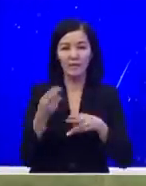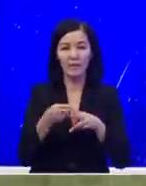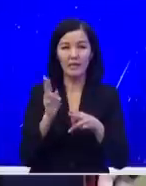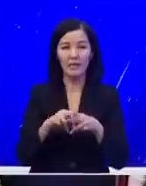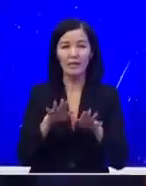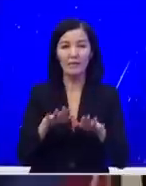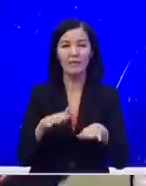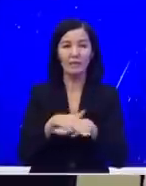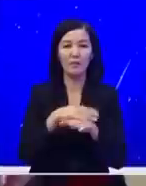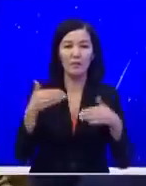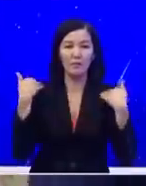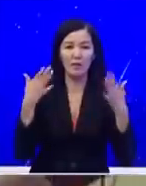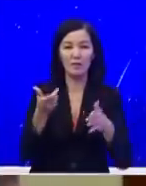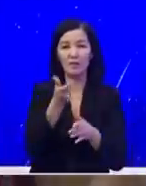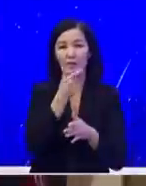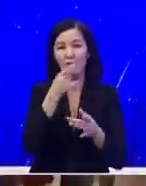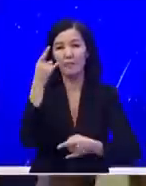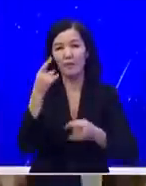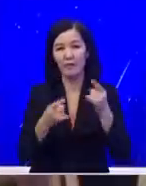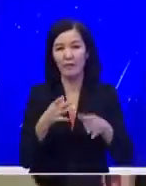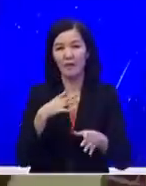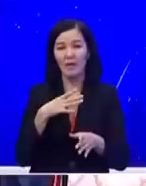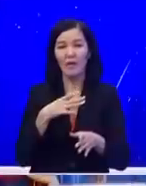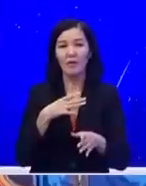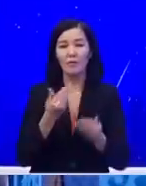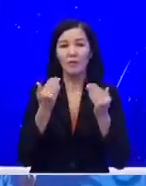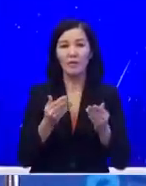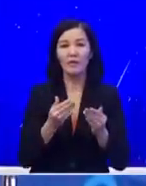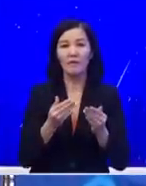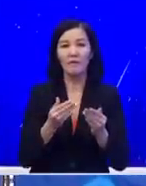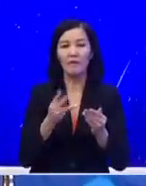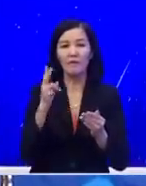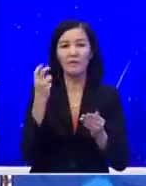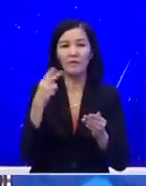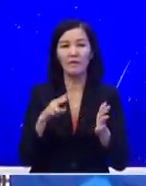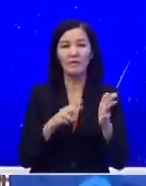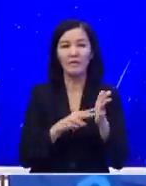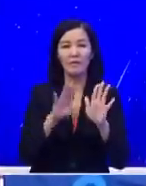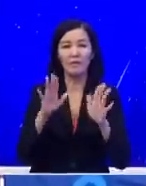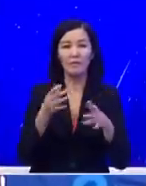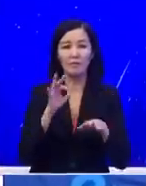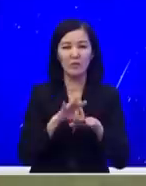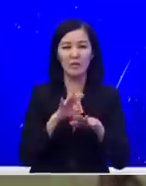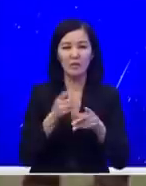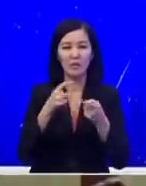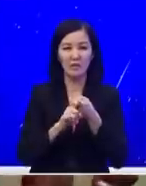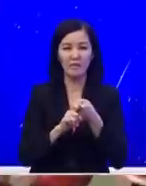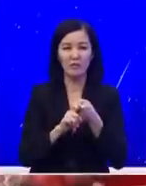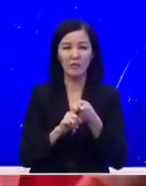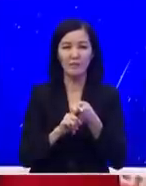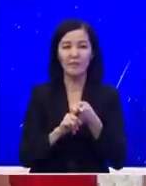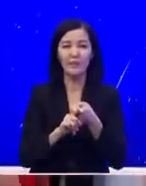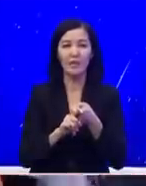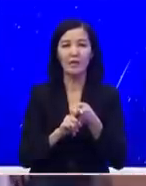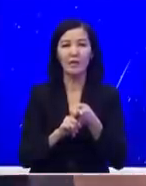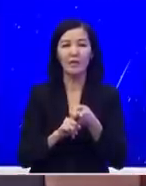этот раз местным жителям предложили смотреть прямые трансляции. На данный момент в стране выявлены 227 случаев заражения коронавирусом.